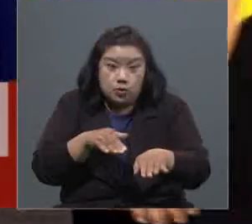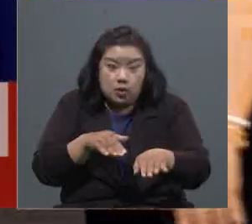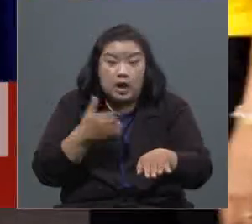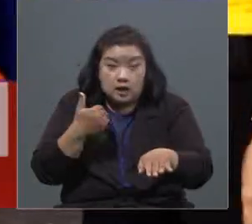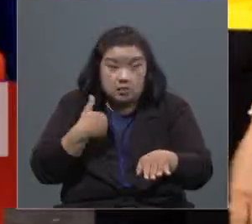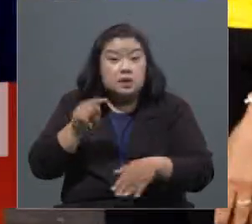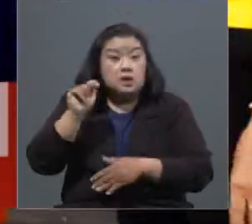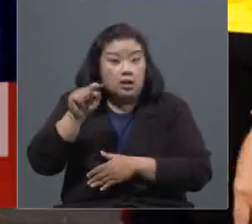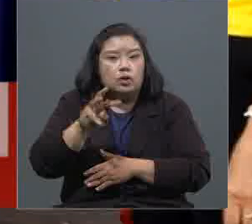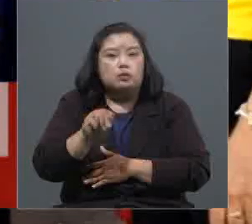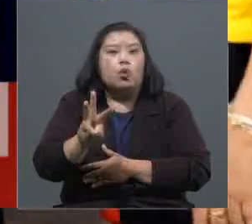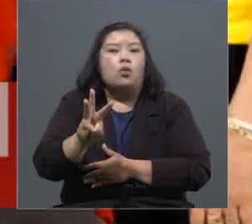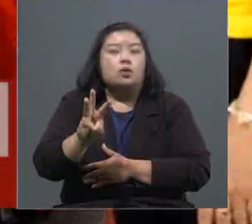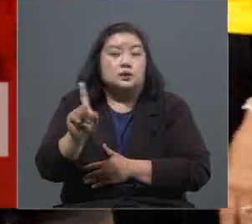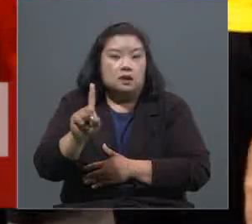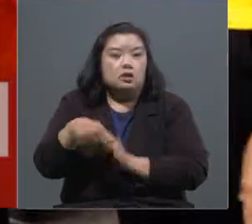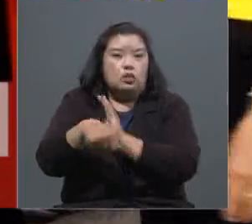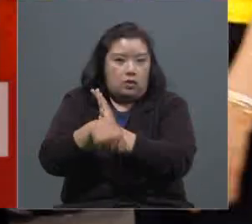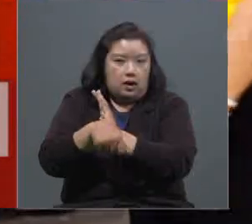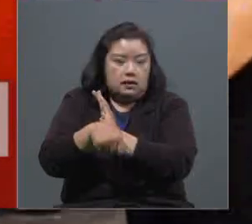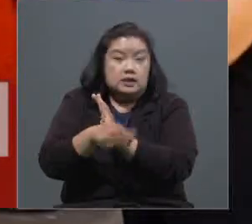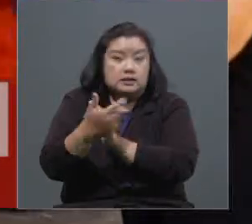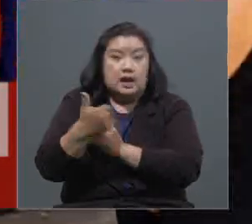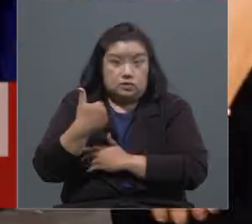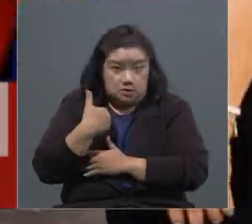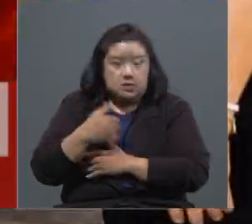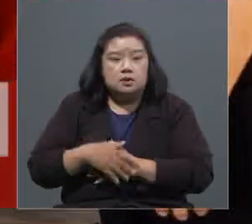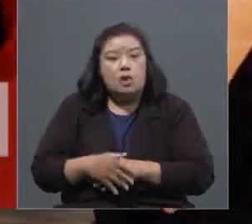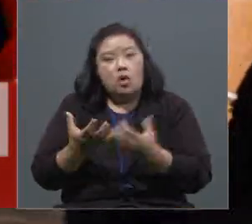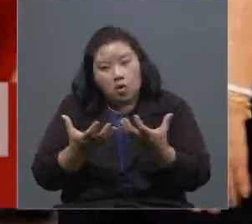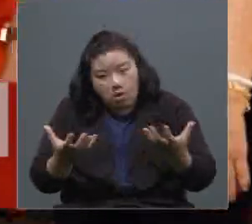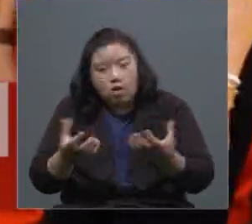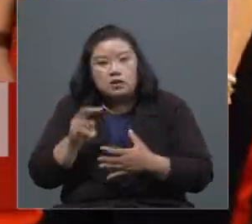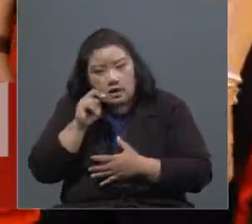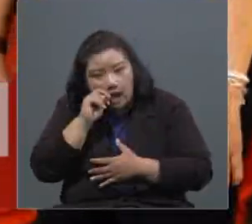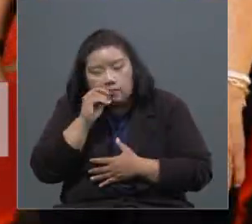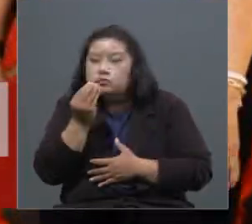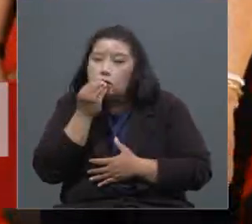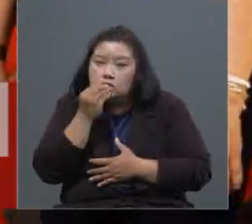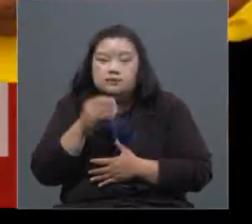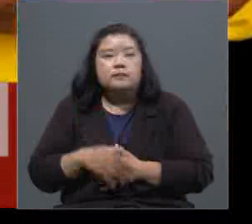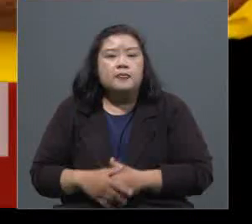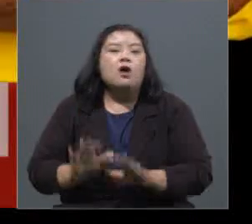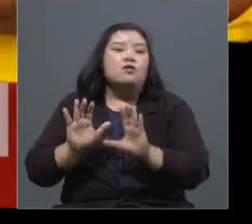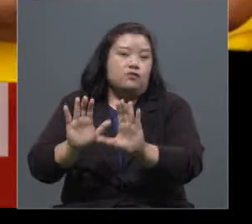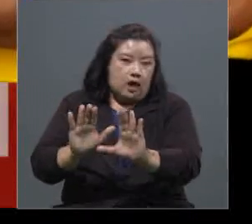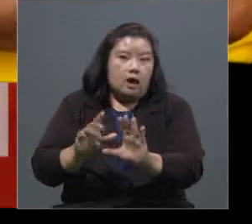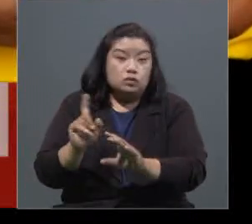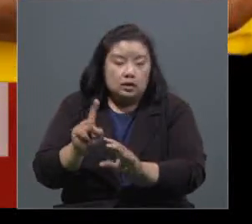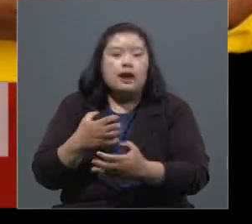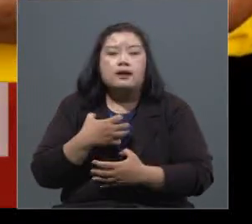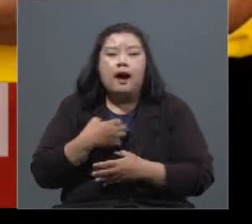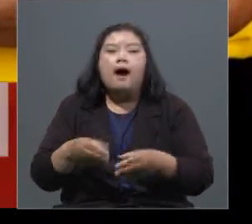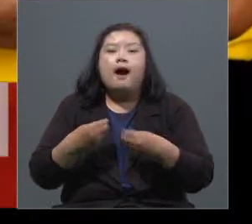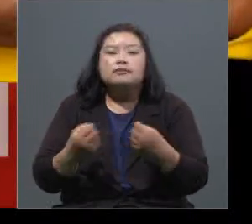มอเตอร์เวย์ m6จังหวัดนครราชสีมาแล้วก็นำสิ่งของน้ำดื่มอาหารไปมอบให้กับเจ้าหน้าที่ด้วยนะคะเพื่อเป็นขวัญ